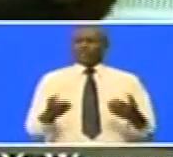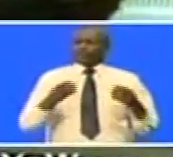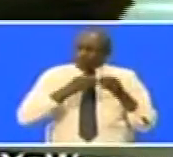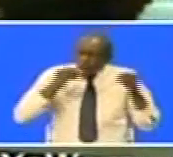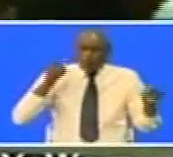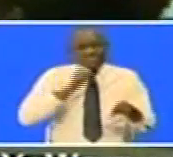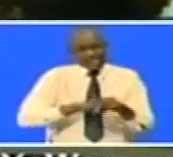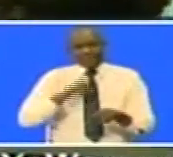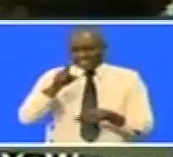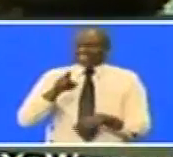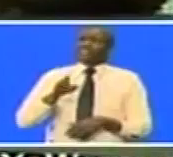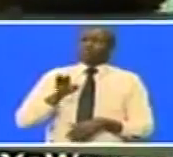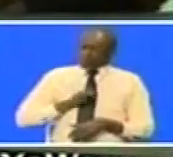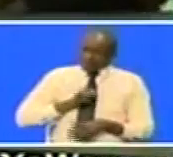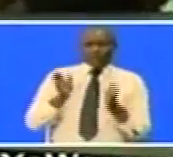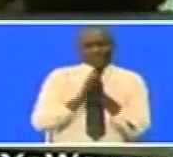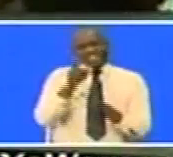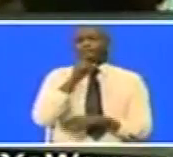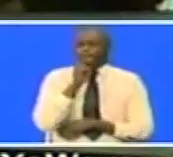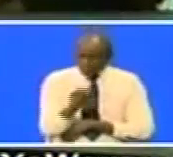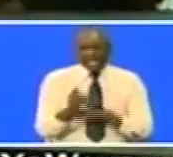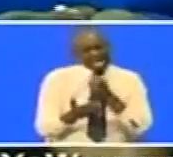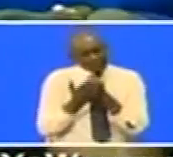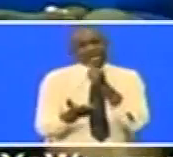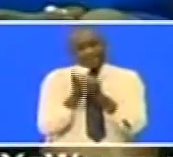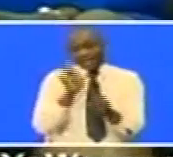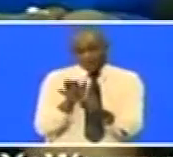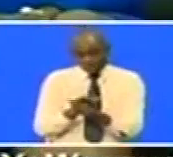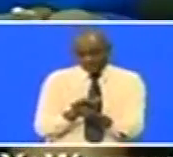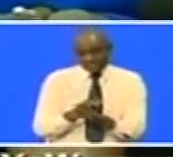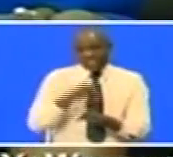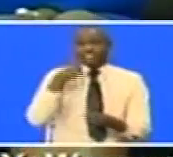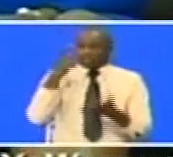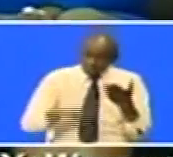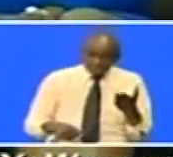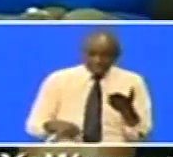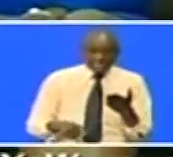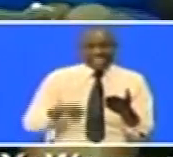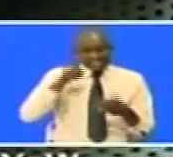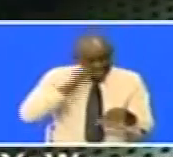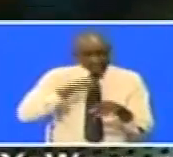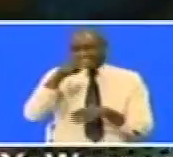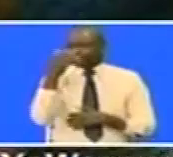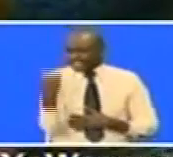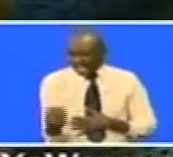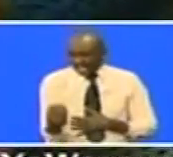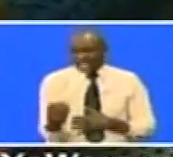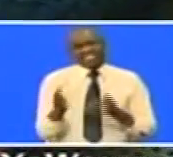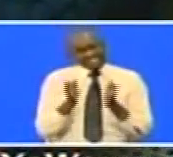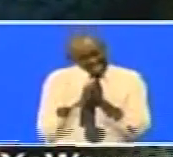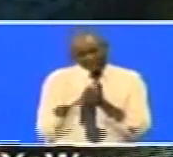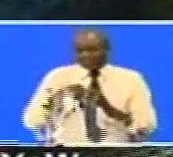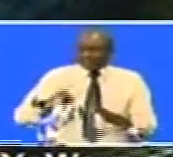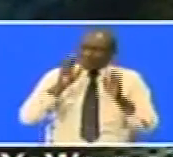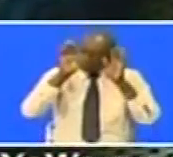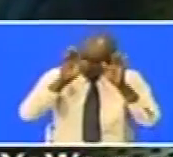wote jana amekuwa na kijana Isaac na mwingiliano tuliokuwa naye, kilichojitokeza ni kuwa akiwa mchanga na umri